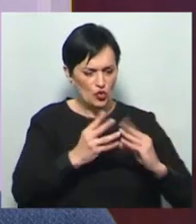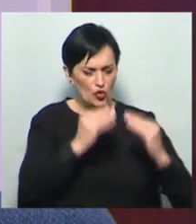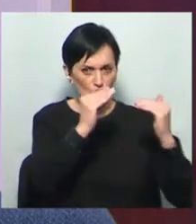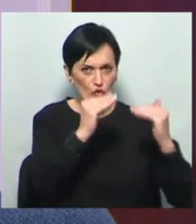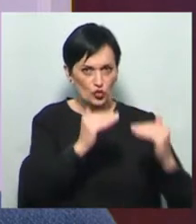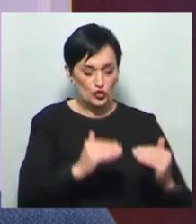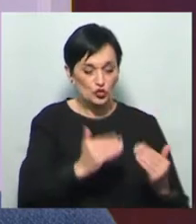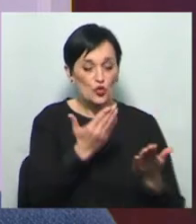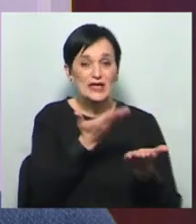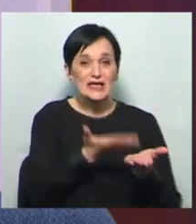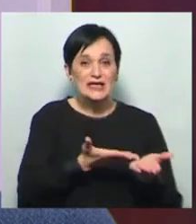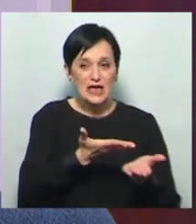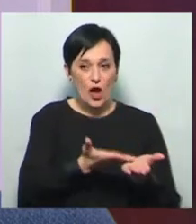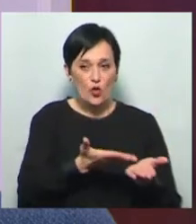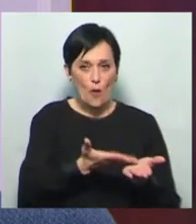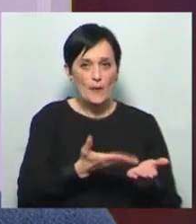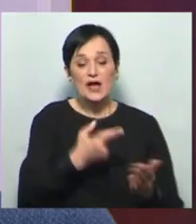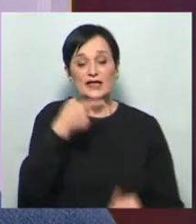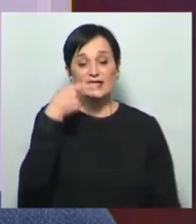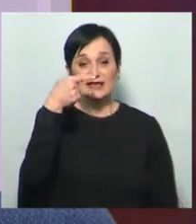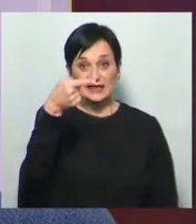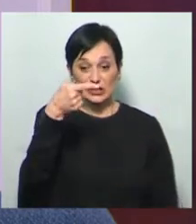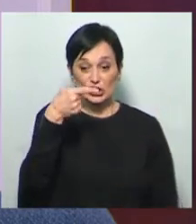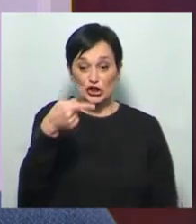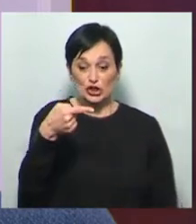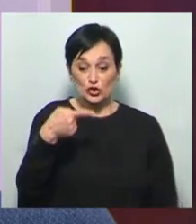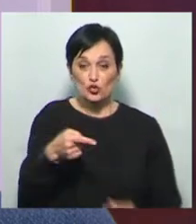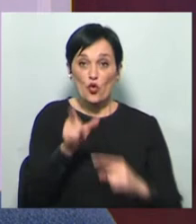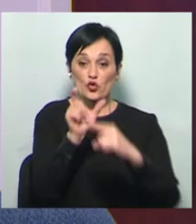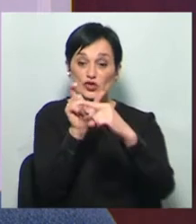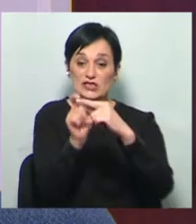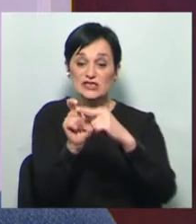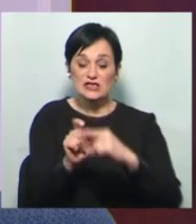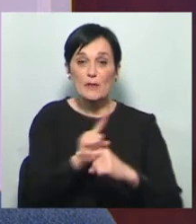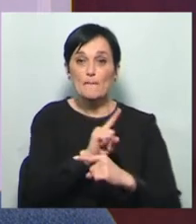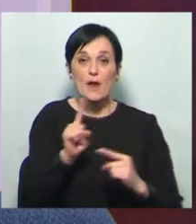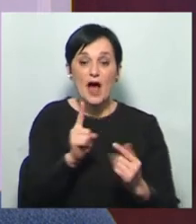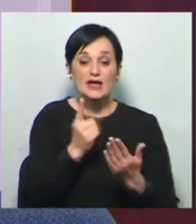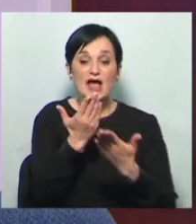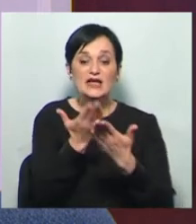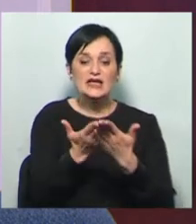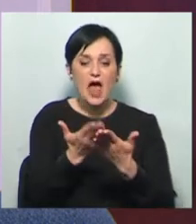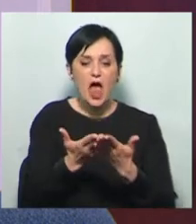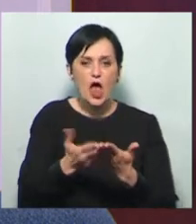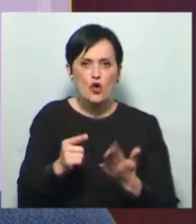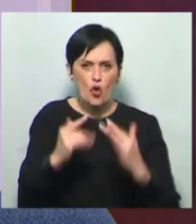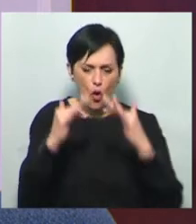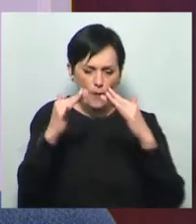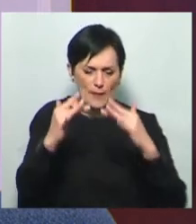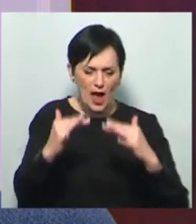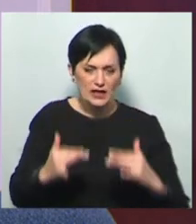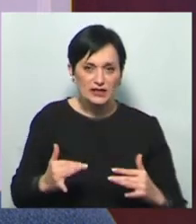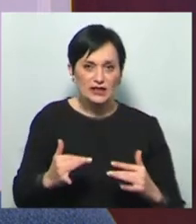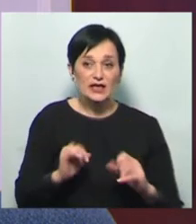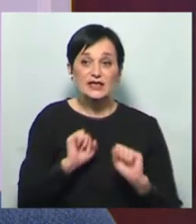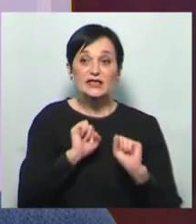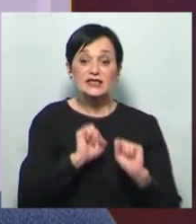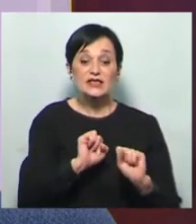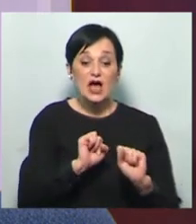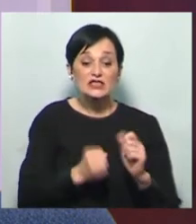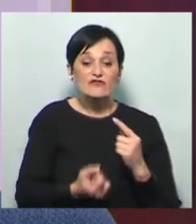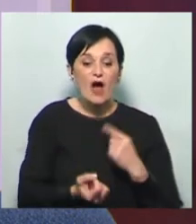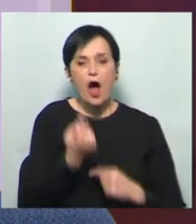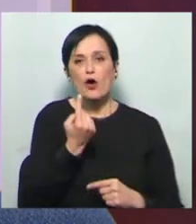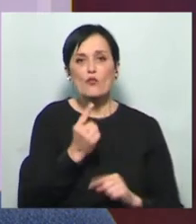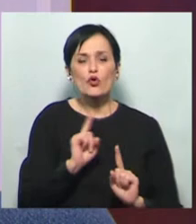იმ რეკომენდაციისა. მართალია თითო სიტყვით არის ეს მითითებული, მაგრამ რეკომენდაციების ნუსხა, რომელთა დაცვა აღმოჩნდა,